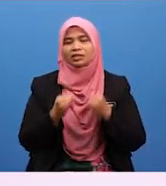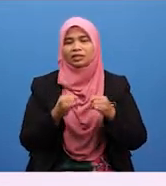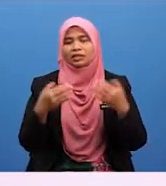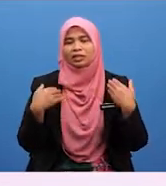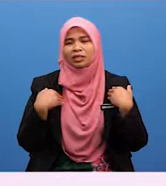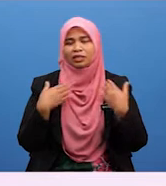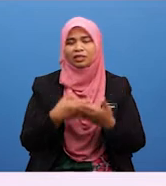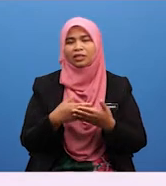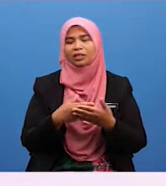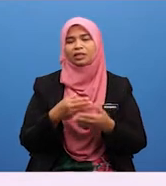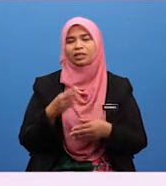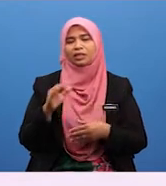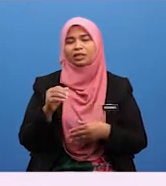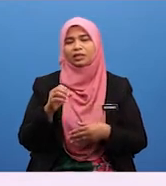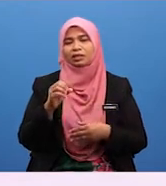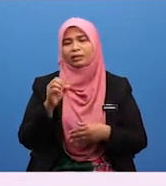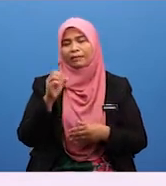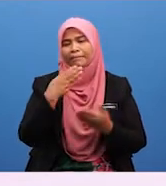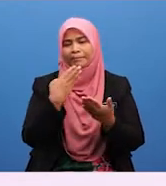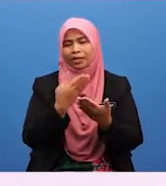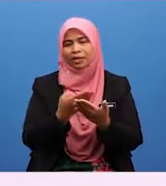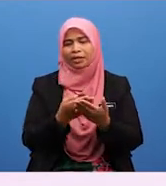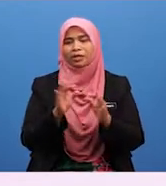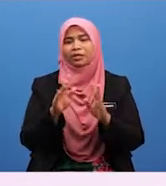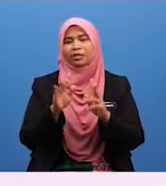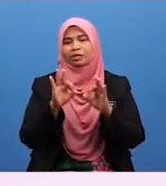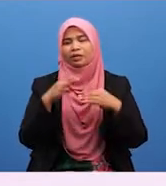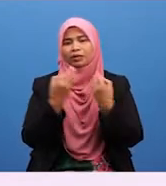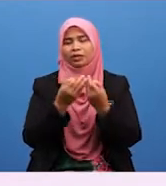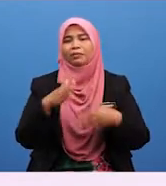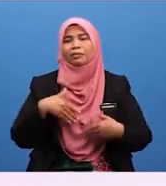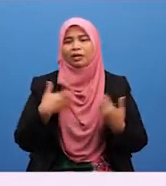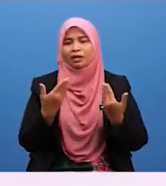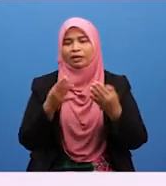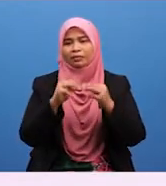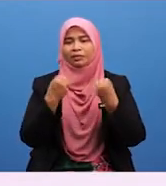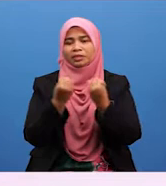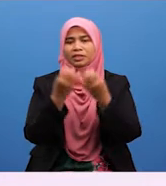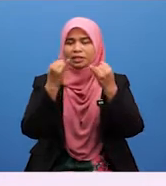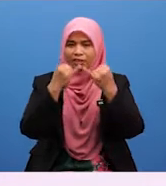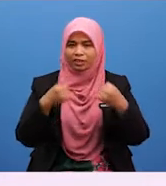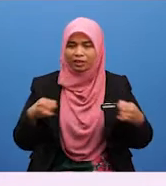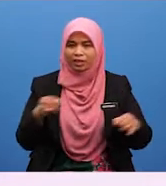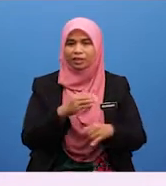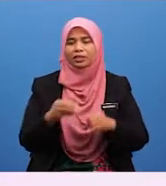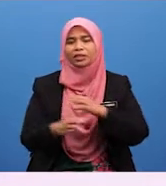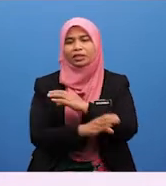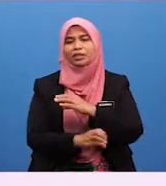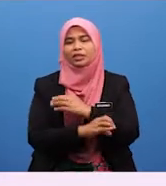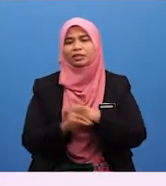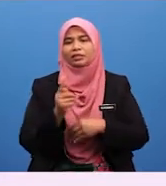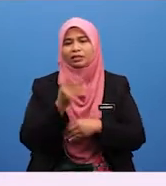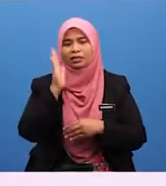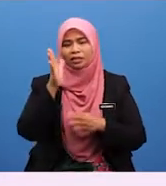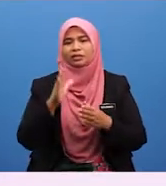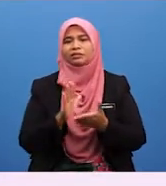soleh, keluarga bahagia, masyarakat sejahtera. Dan negara kita akan menjadi hebat di